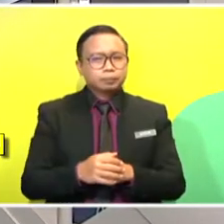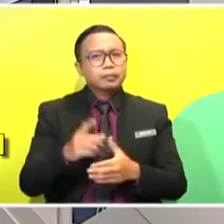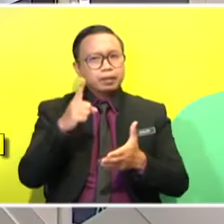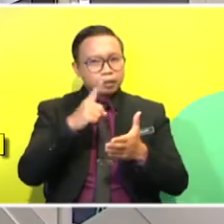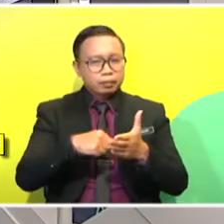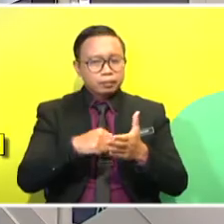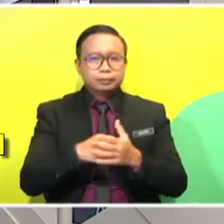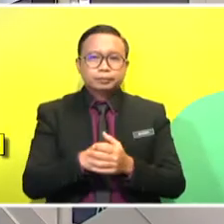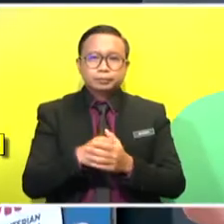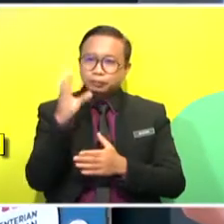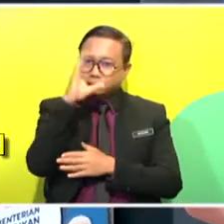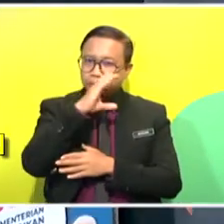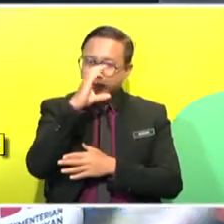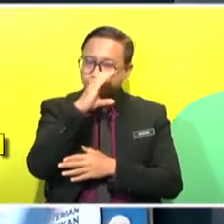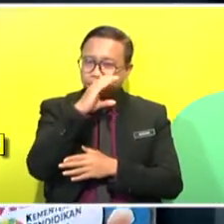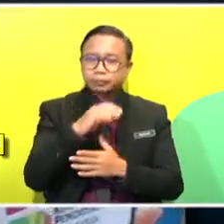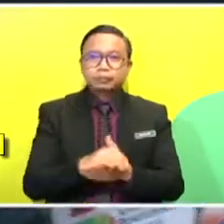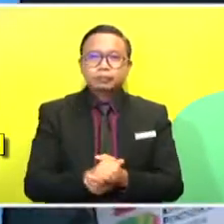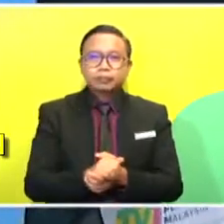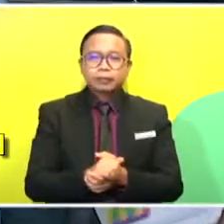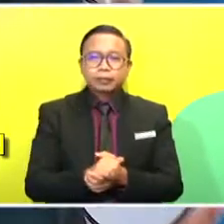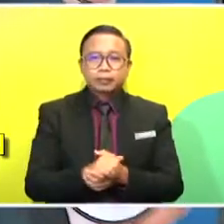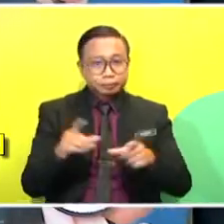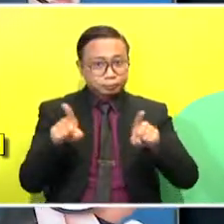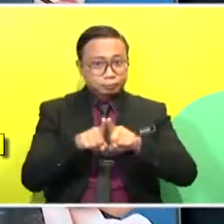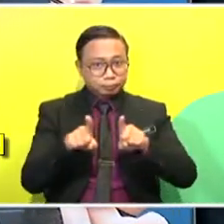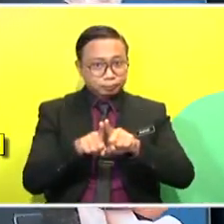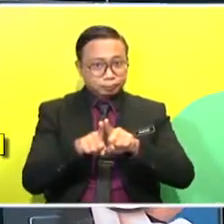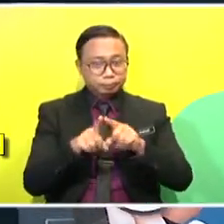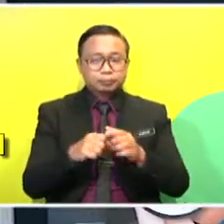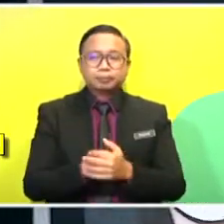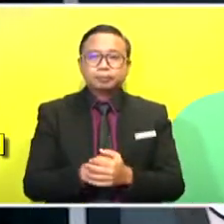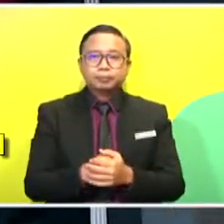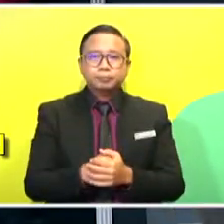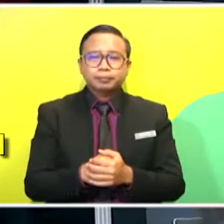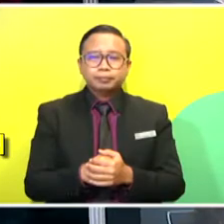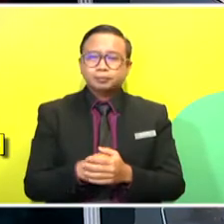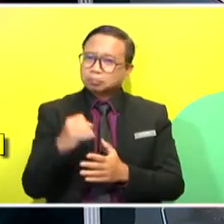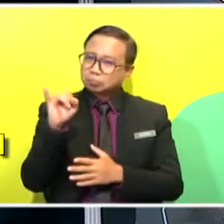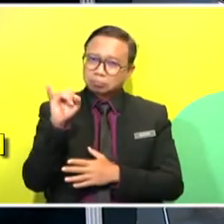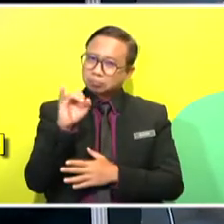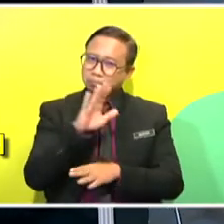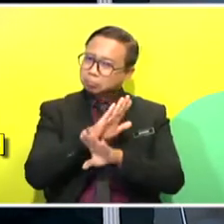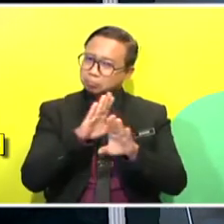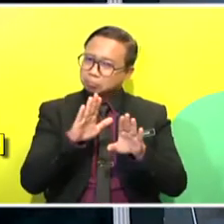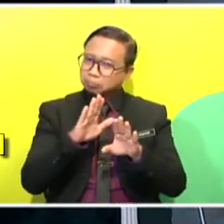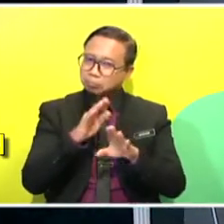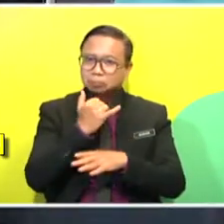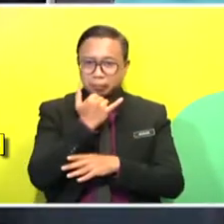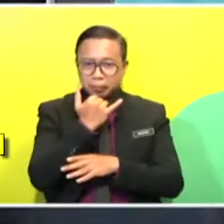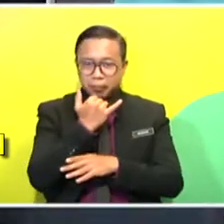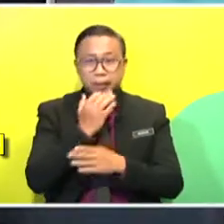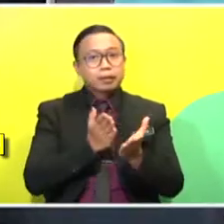cari yang inilah cikgu. Adakah ianya kad yang sama? Oh, tidak. Tak apa, kita teruskan